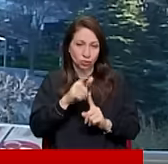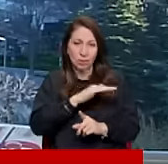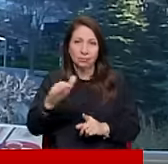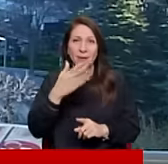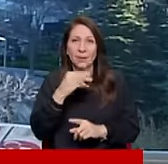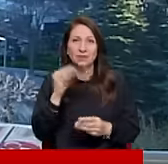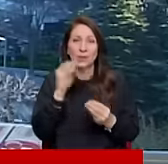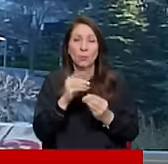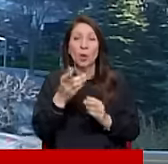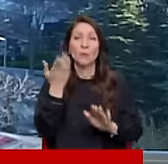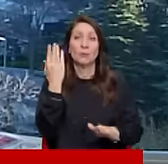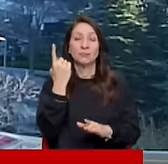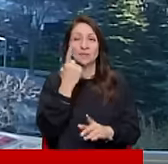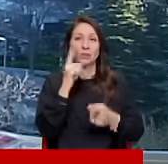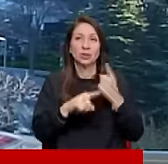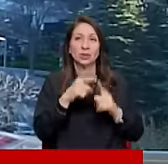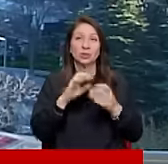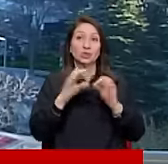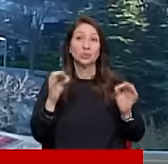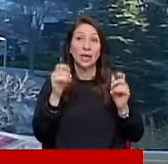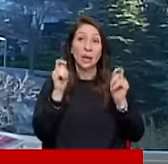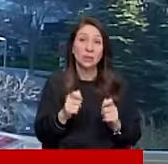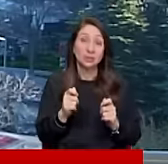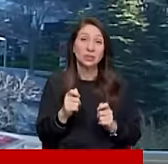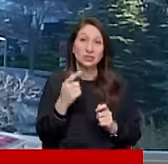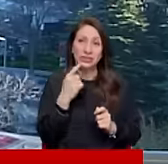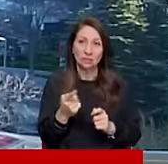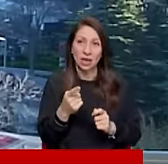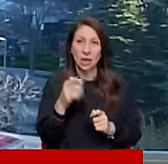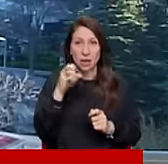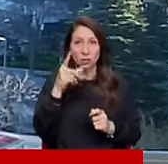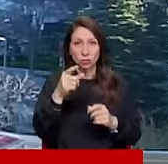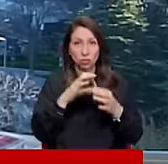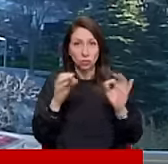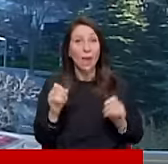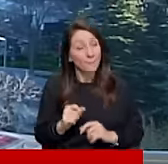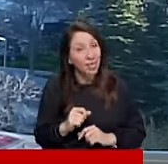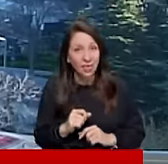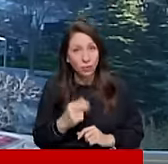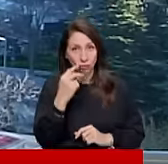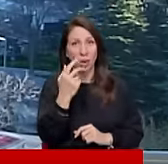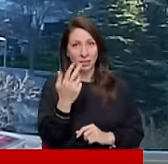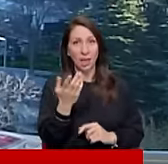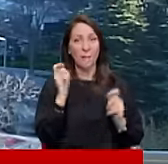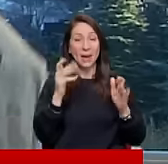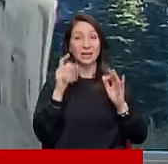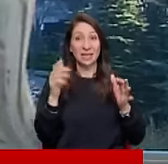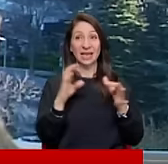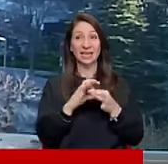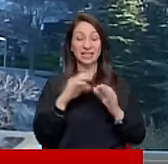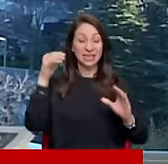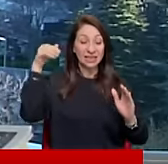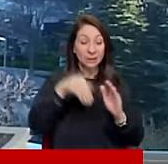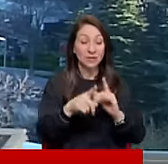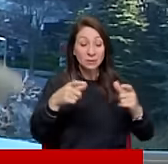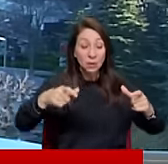ilgili önceden böyle bir siyaseten cümlede kuru verin demişler. Erdoğan bu cümleyi kurdu. Ama pahalılıkla ilgili de dipsiz